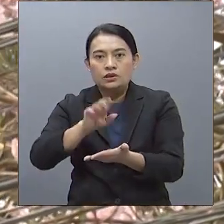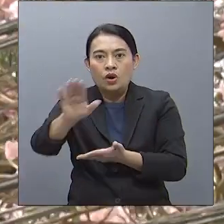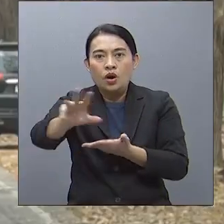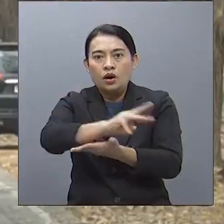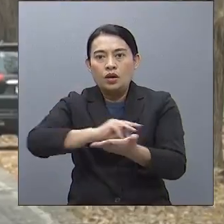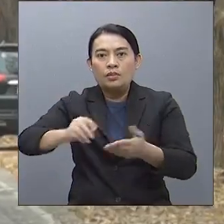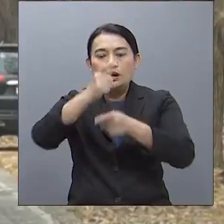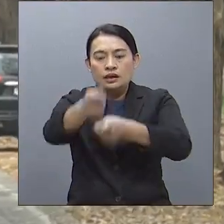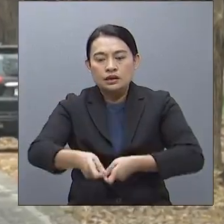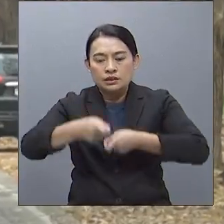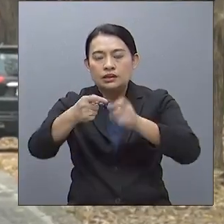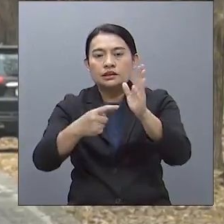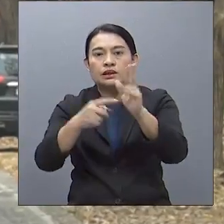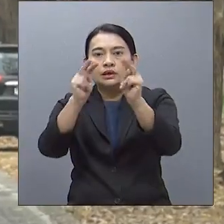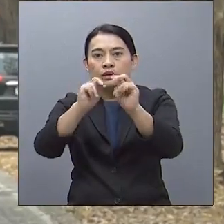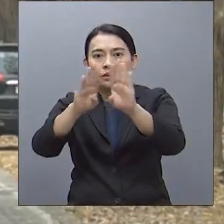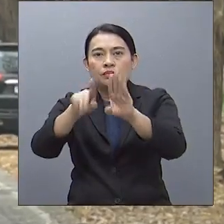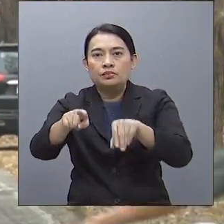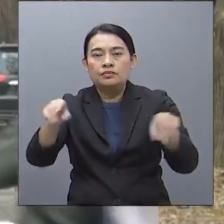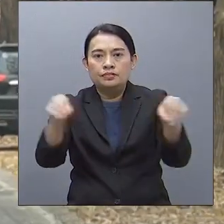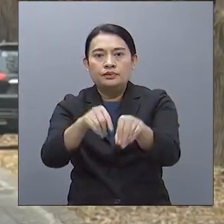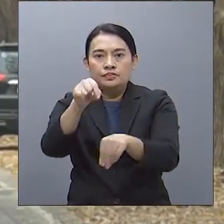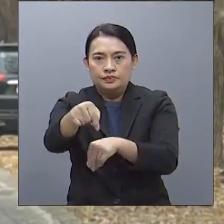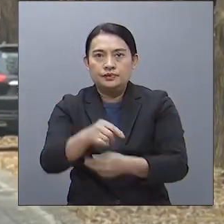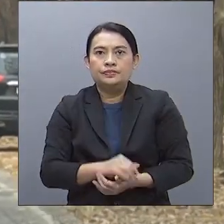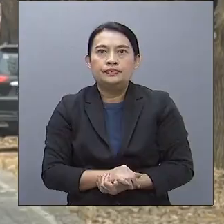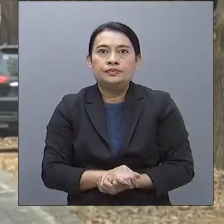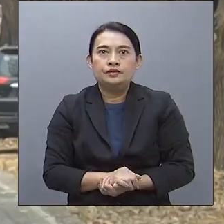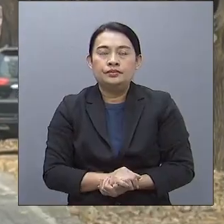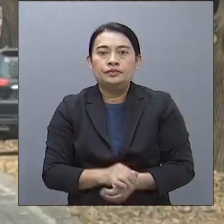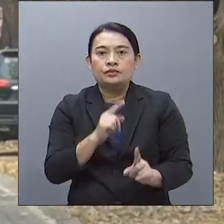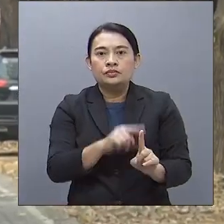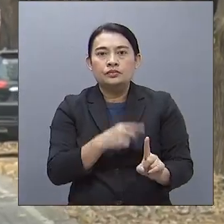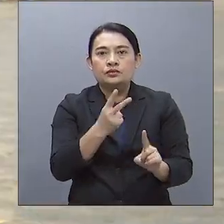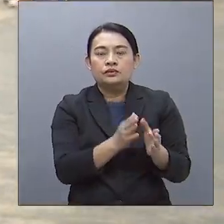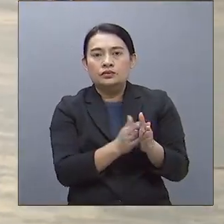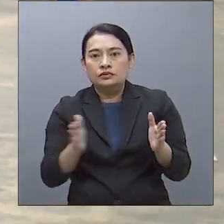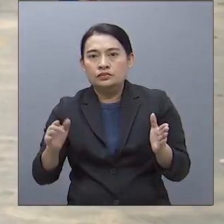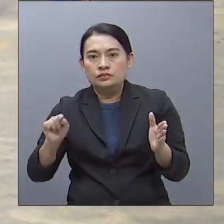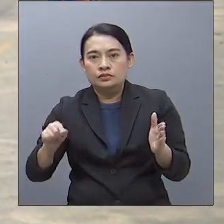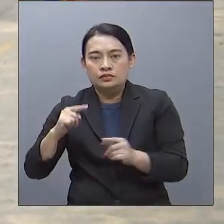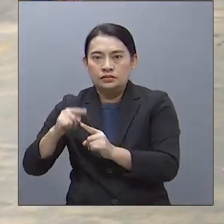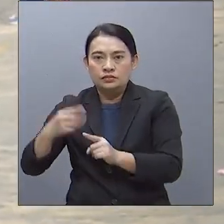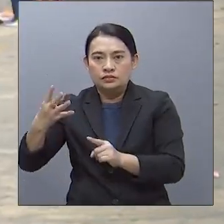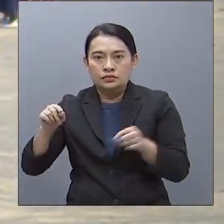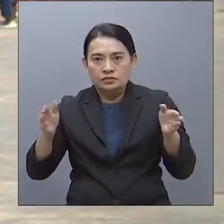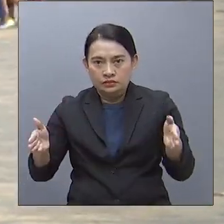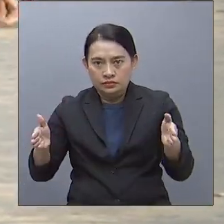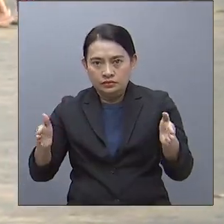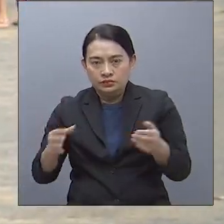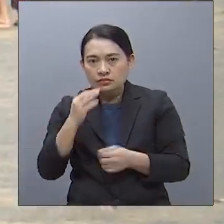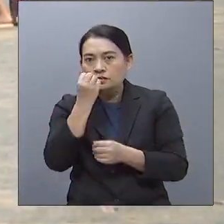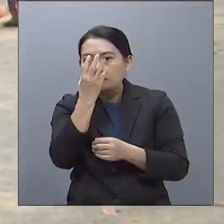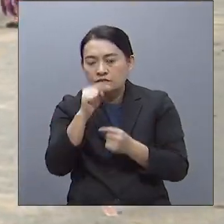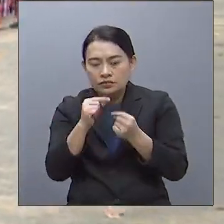าสตร์วิทยาเขตกำแพงแสนการบานของชมพูพันทิพย์จะเริ่มขึ้นก็คือกุมภาพันธ์ถึงเมษายนแต่ออกดอกเพียงแค่2ถึง3สัปดาห์เท่านั้นนะ